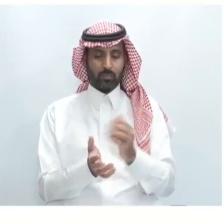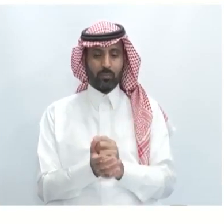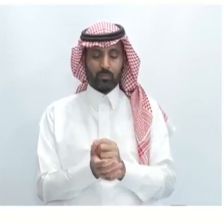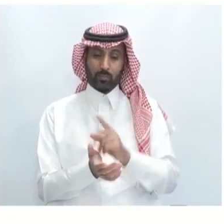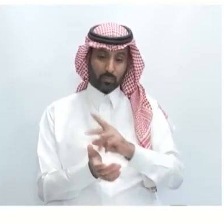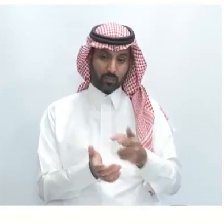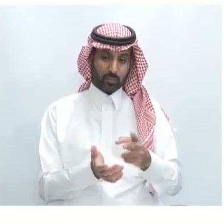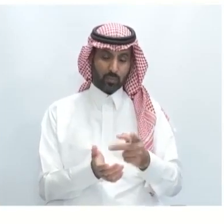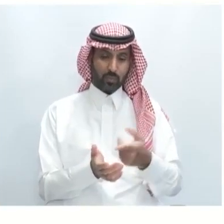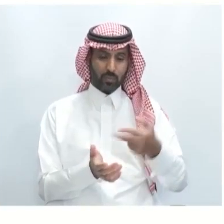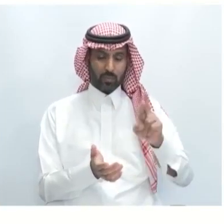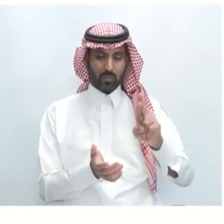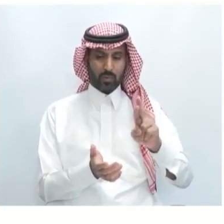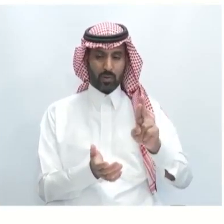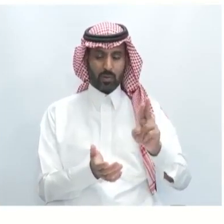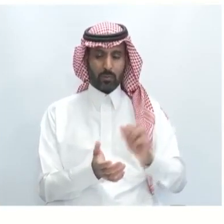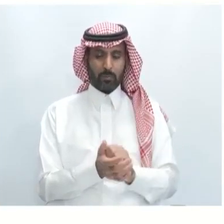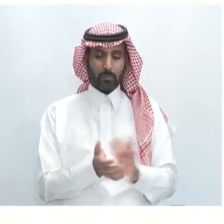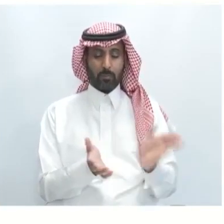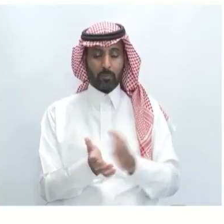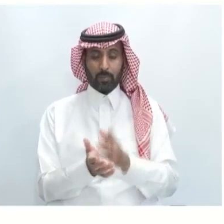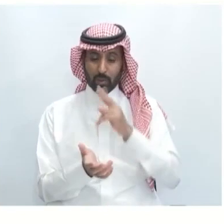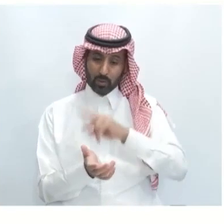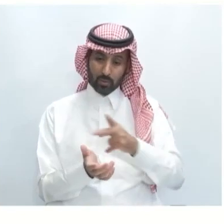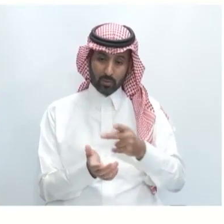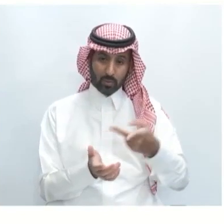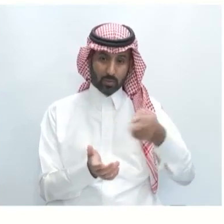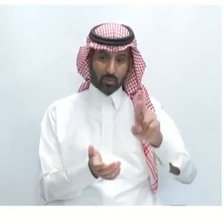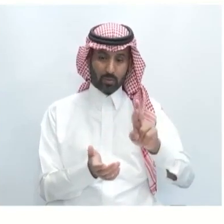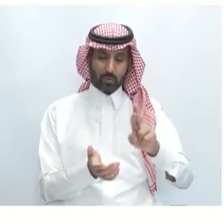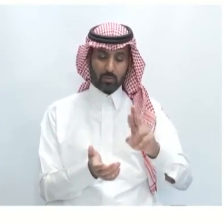تغير لدي ار اذا عندما تغير